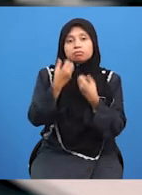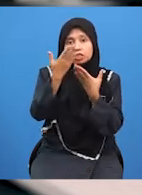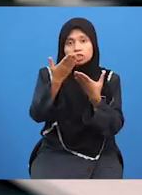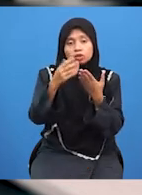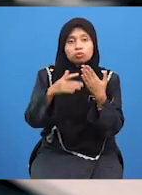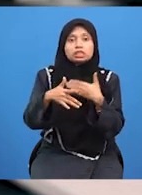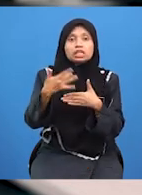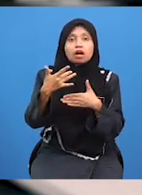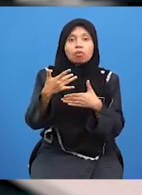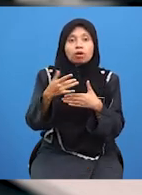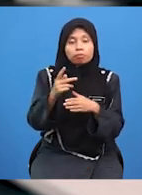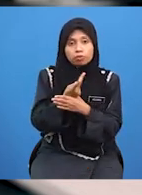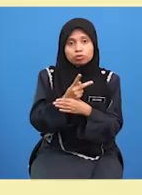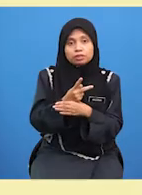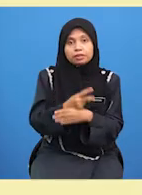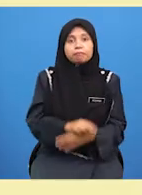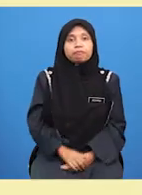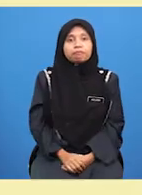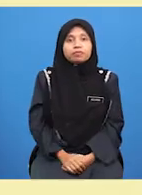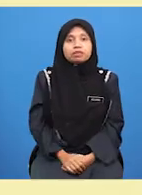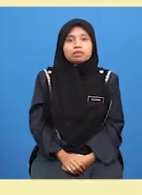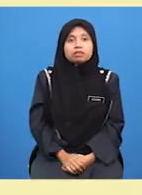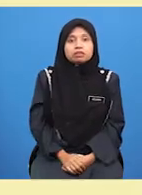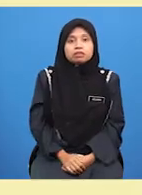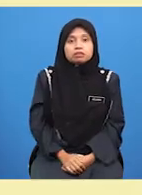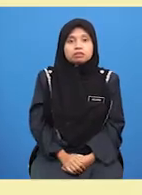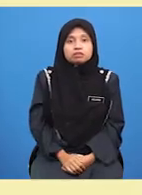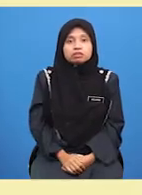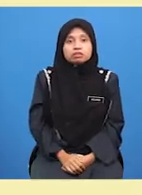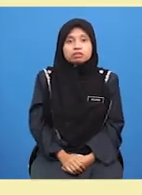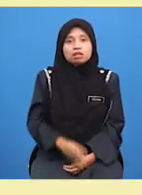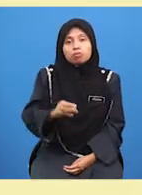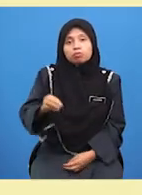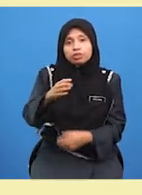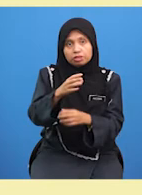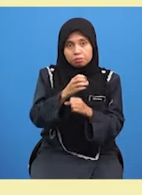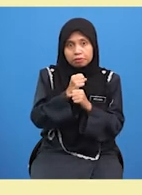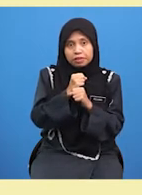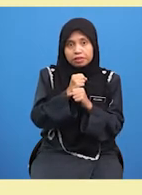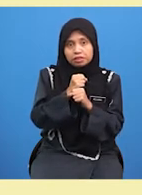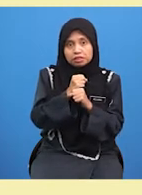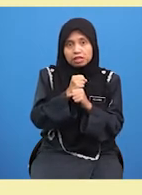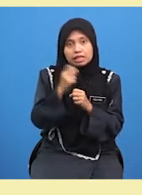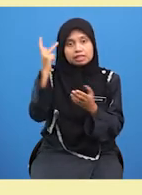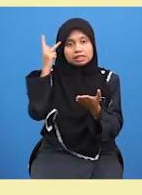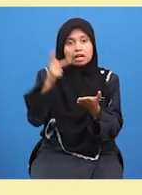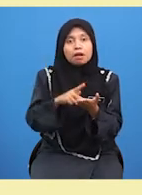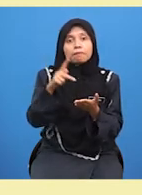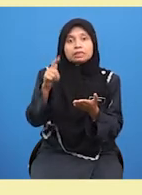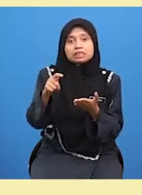di awal sesi perkongsian, iaitu murid dapat mengenal